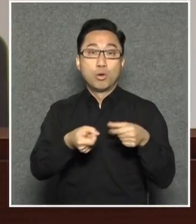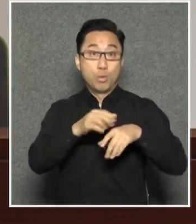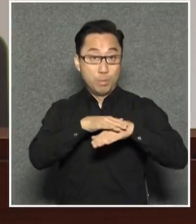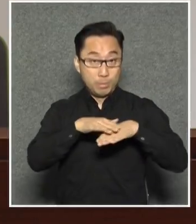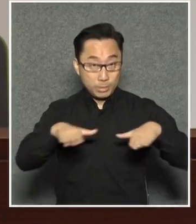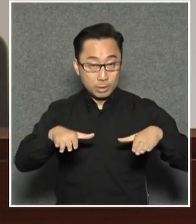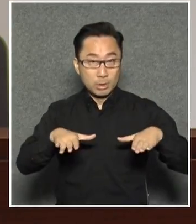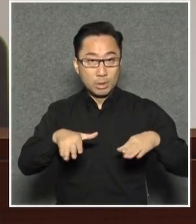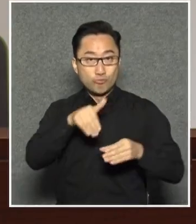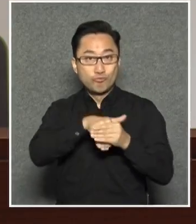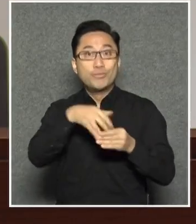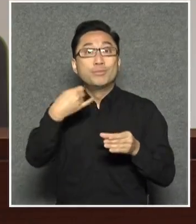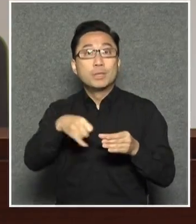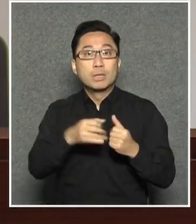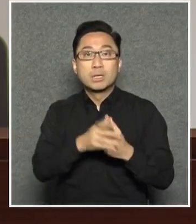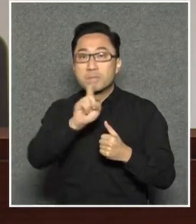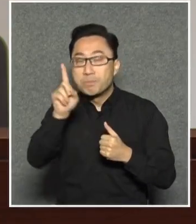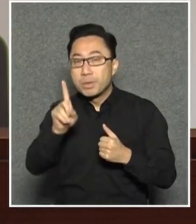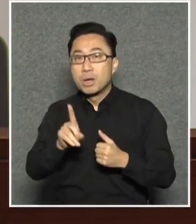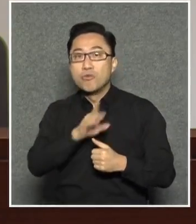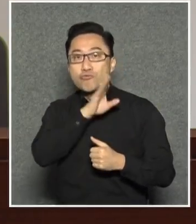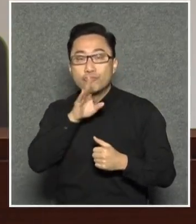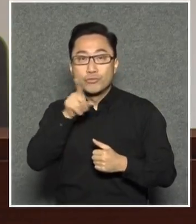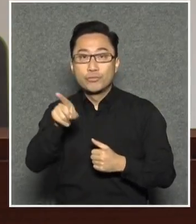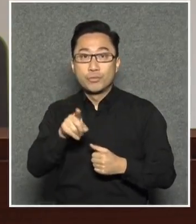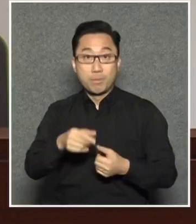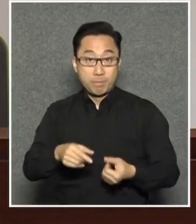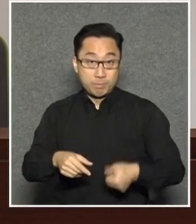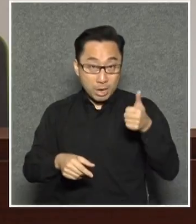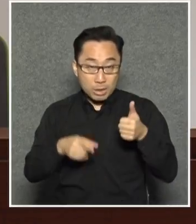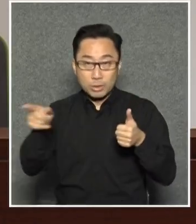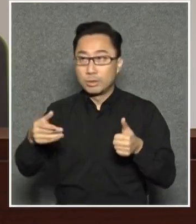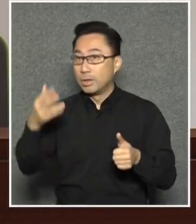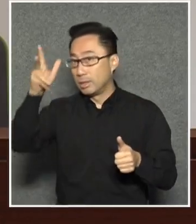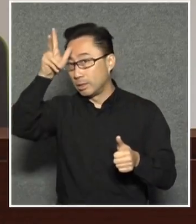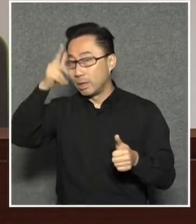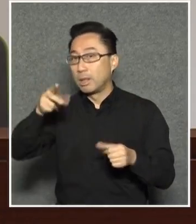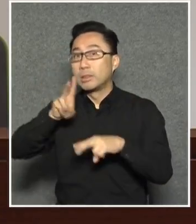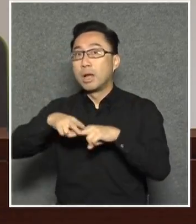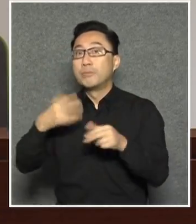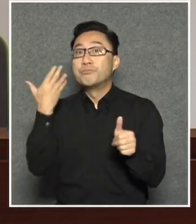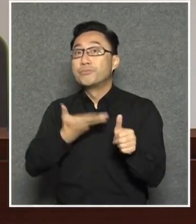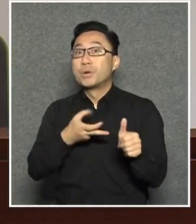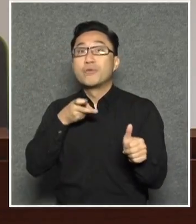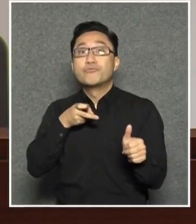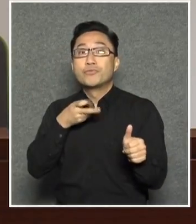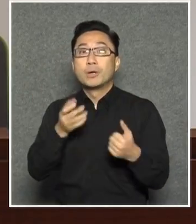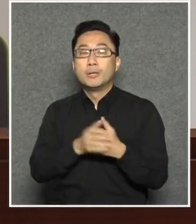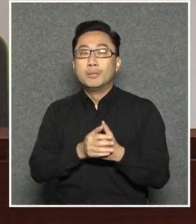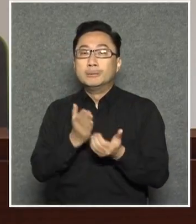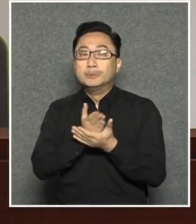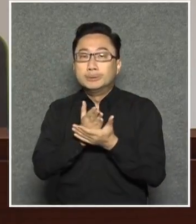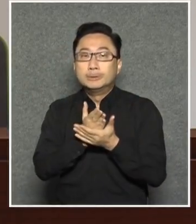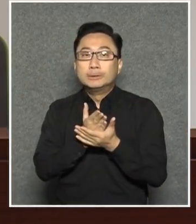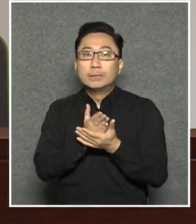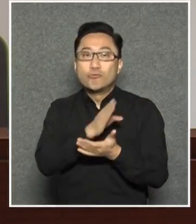地去選了。有些人就出來說，選到中央都不任命你了，試圖去影響賽果。簡單來說，就是